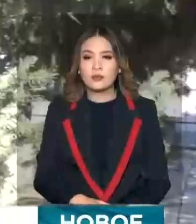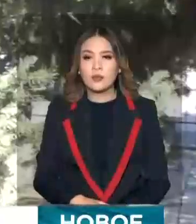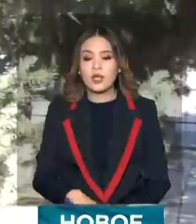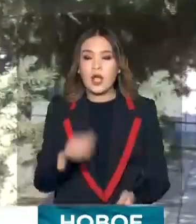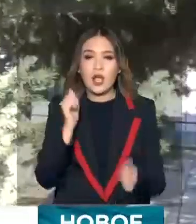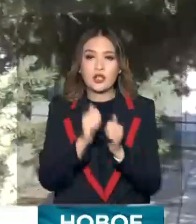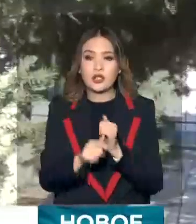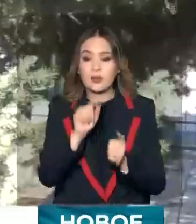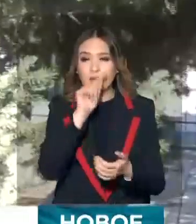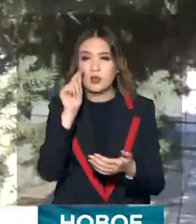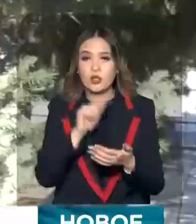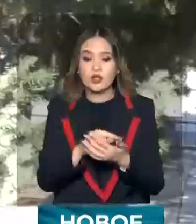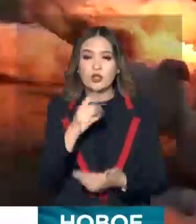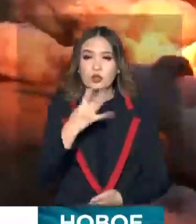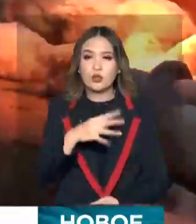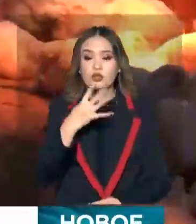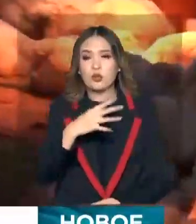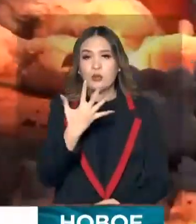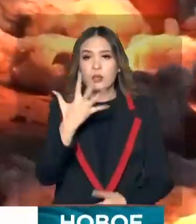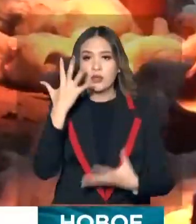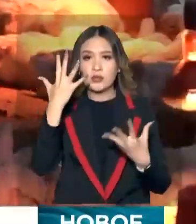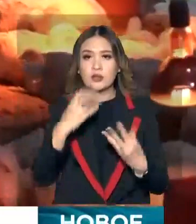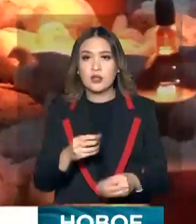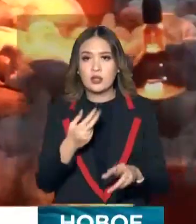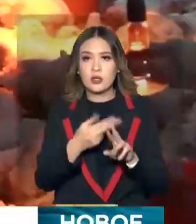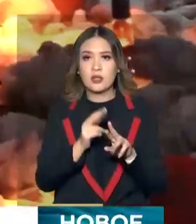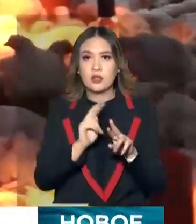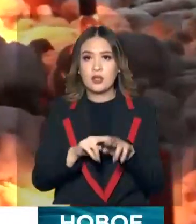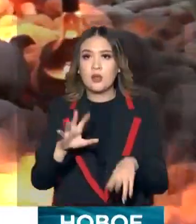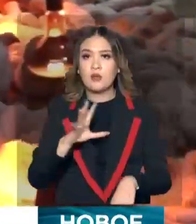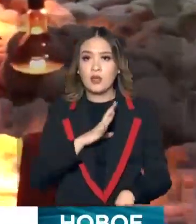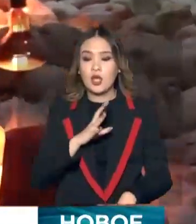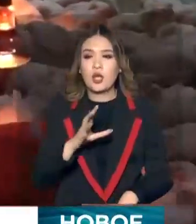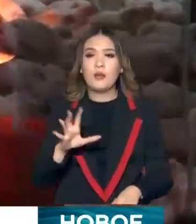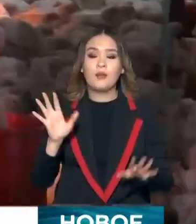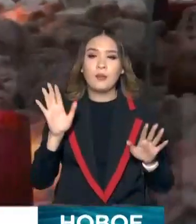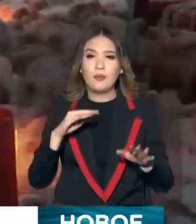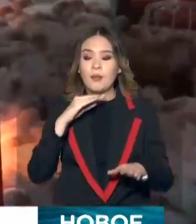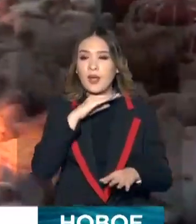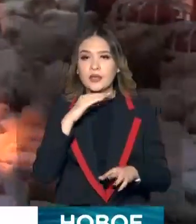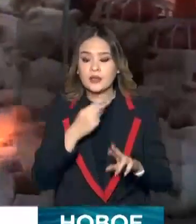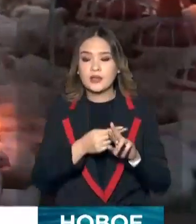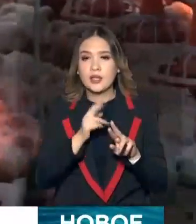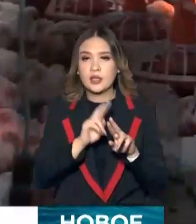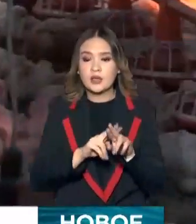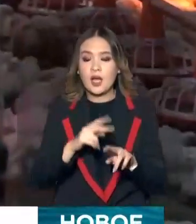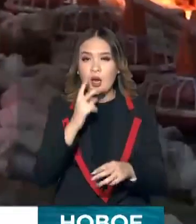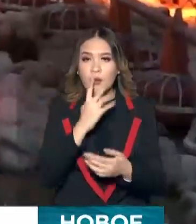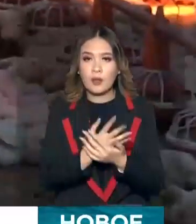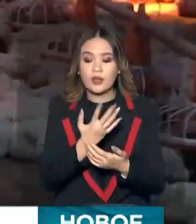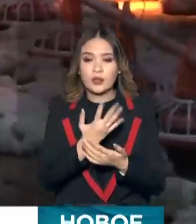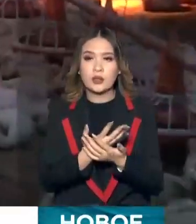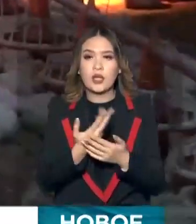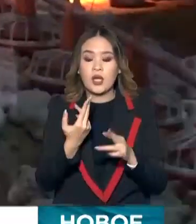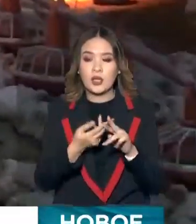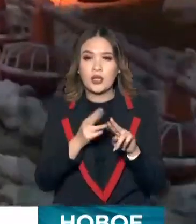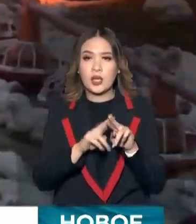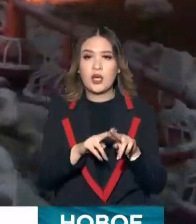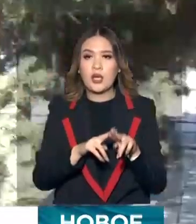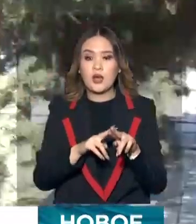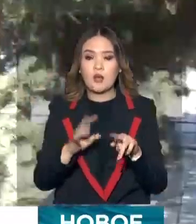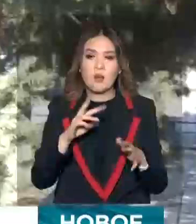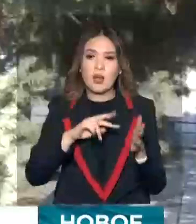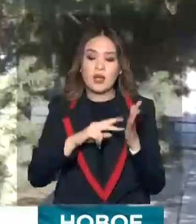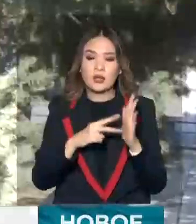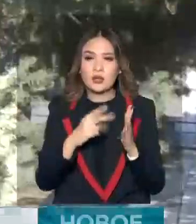Каждая птицеферма за 40-45 дней выпускает около 3-3,5 тонн мяса птицы. За 6-7 циклов это уже больше 20 тонн. Скоро планируем еще